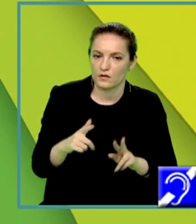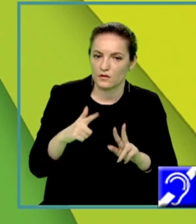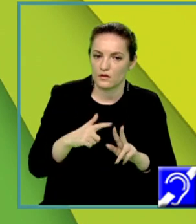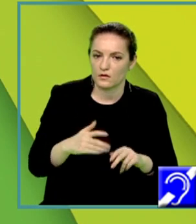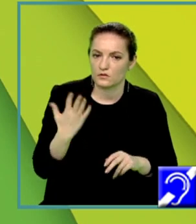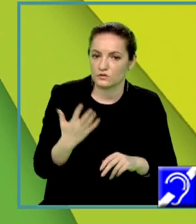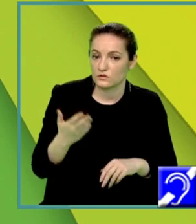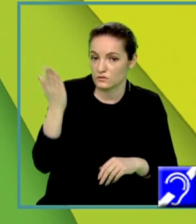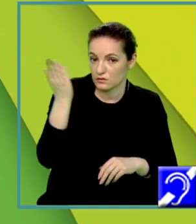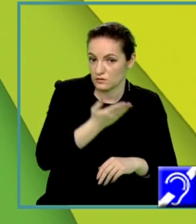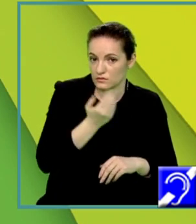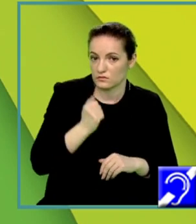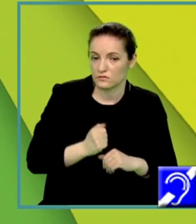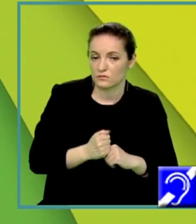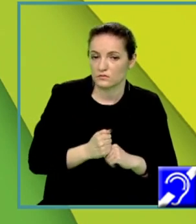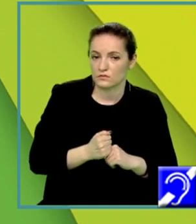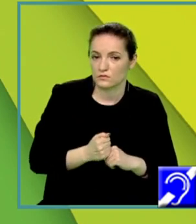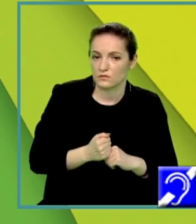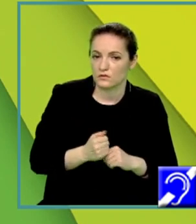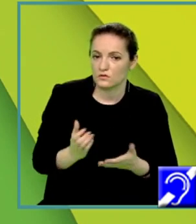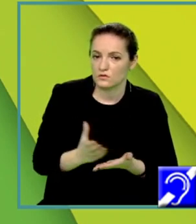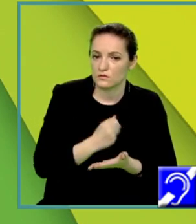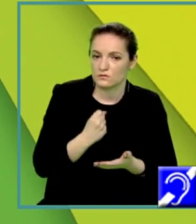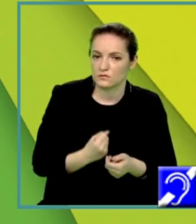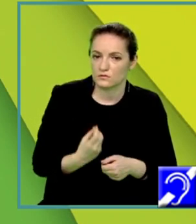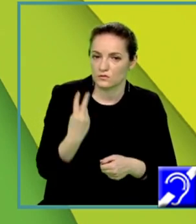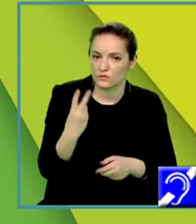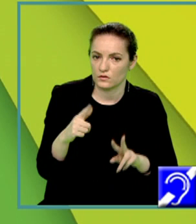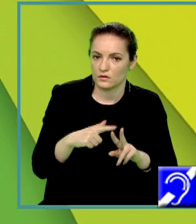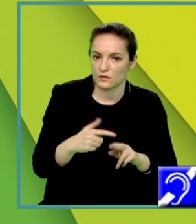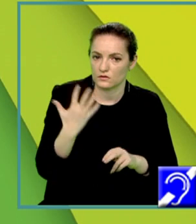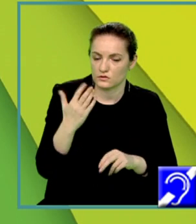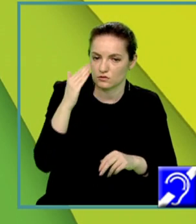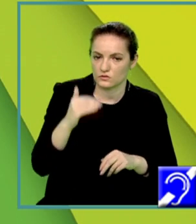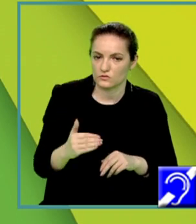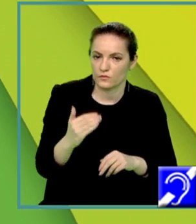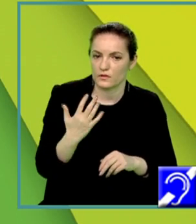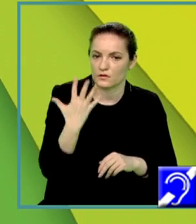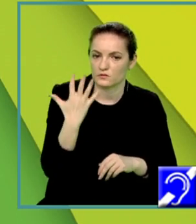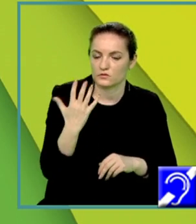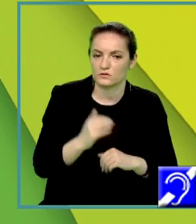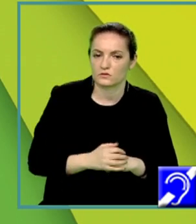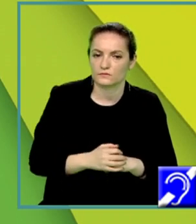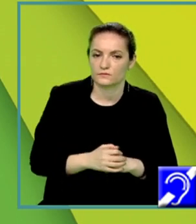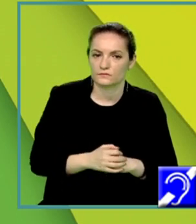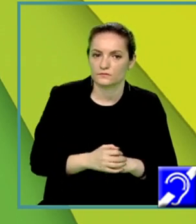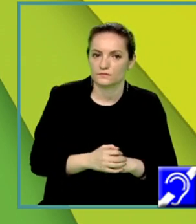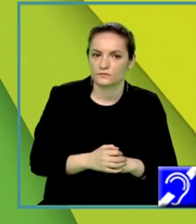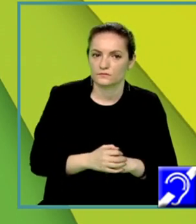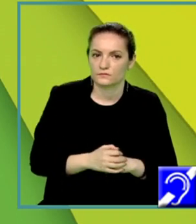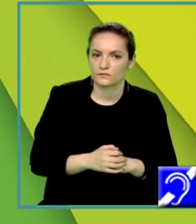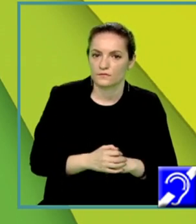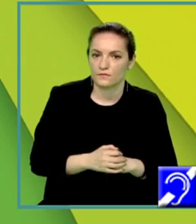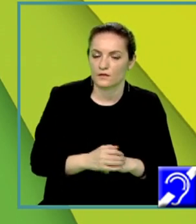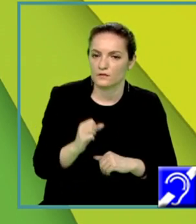prin raționalizare cu radical din 5 vom obține 2 radical din 5 supra 5. Acesta